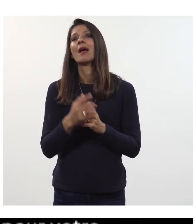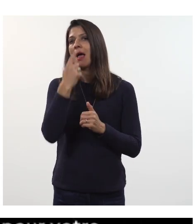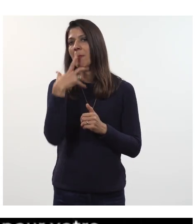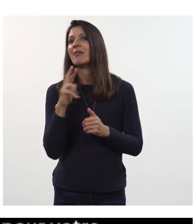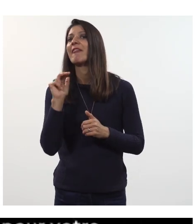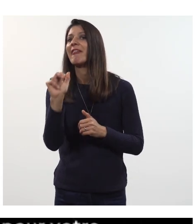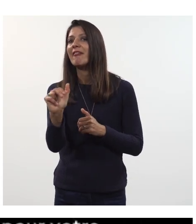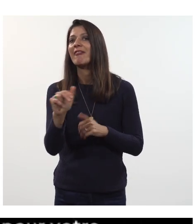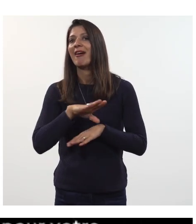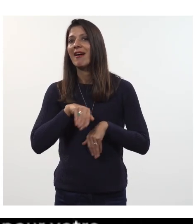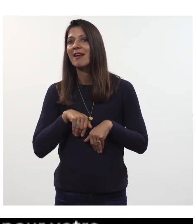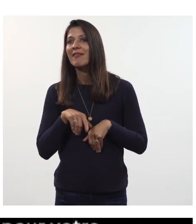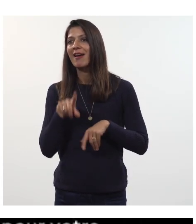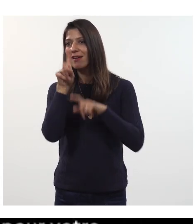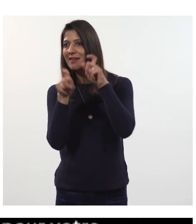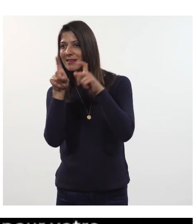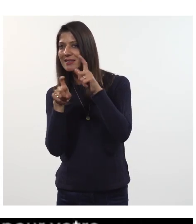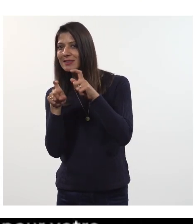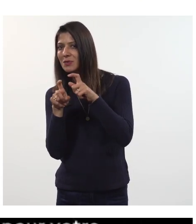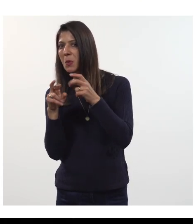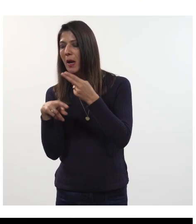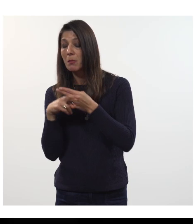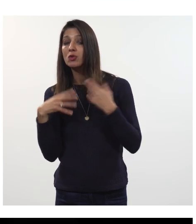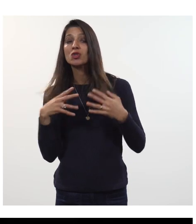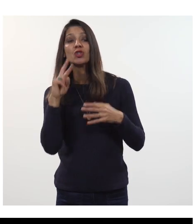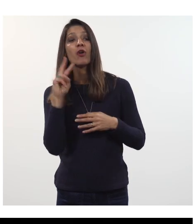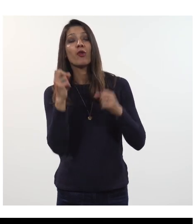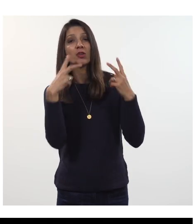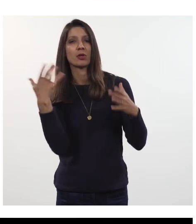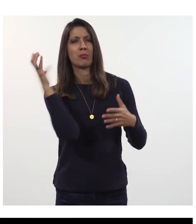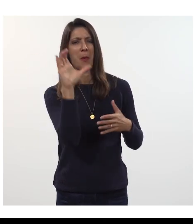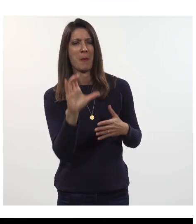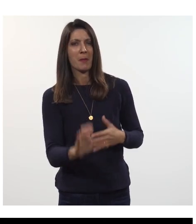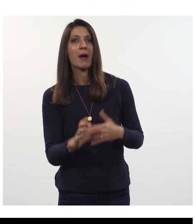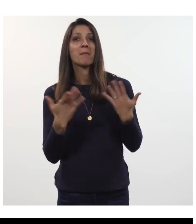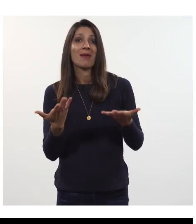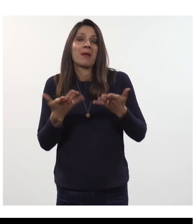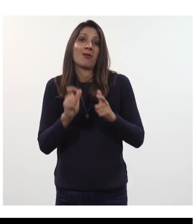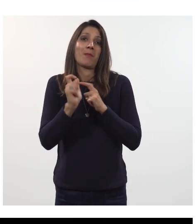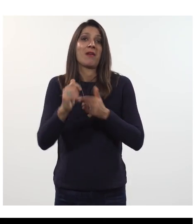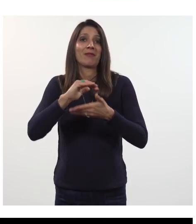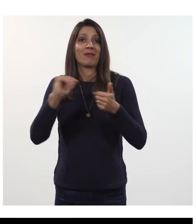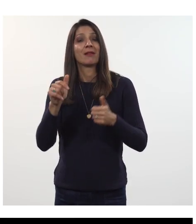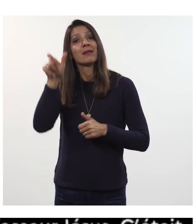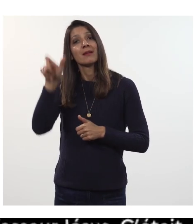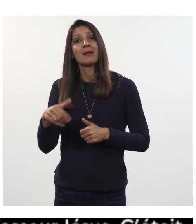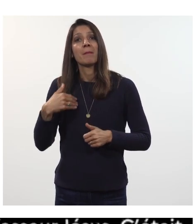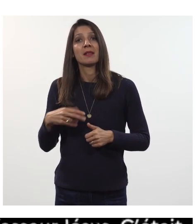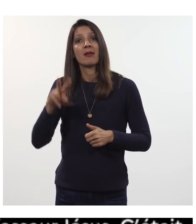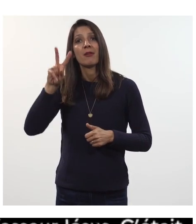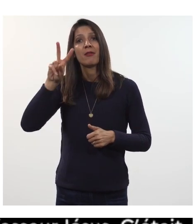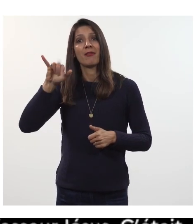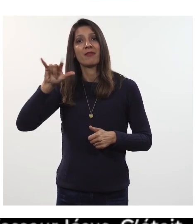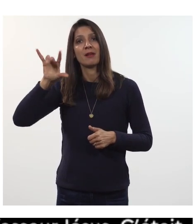des questions-réponses. Nous avons eu pas mal de questions déjà, mais sans plus attendre, je donne la parole à Madame Villemontex pour la prise en